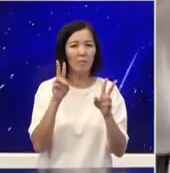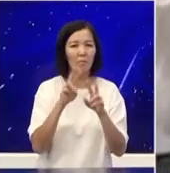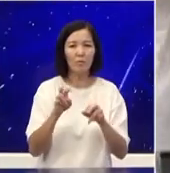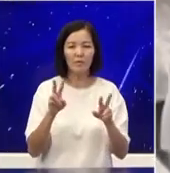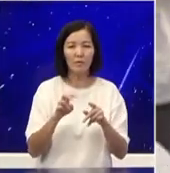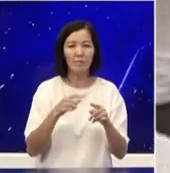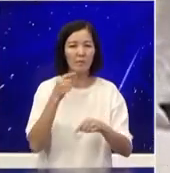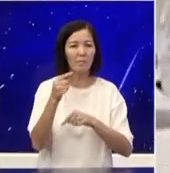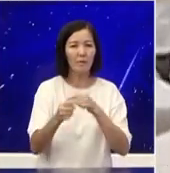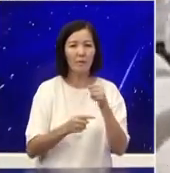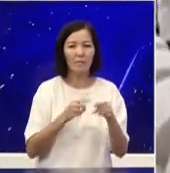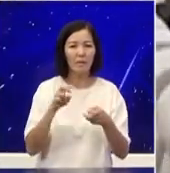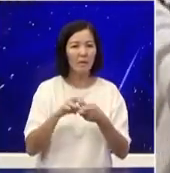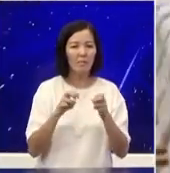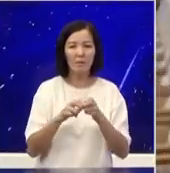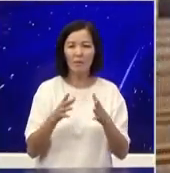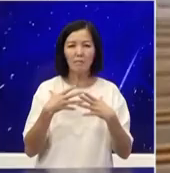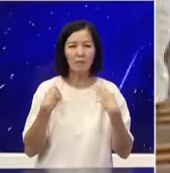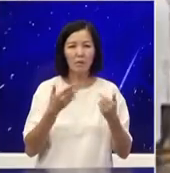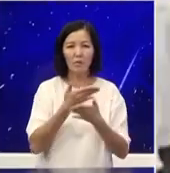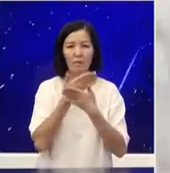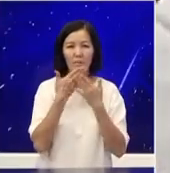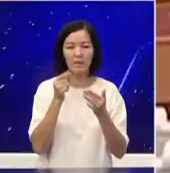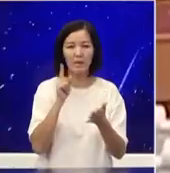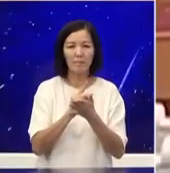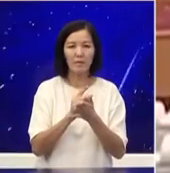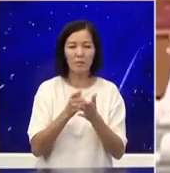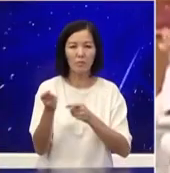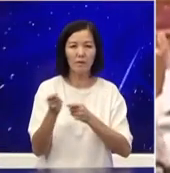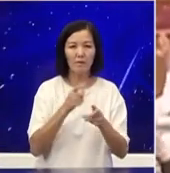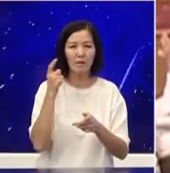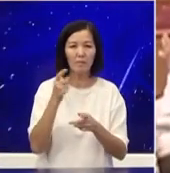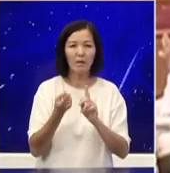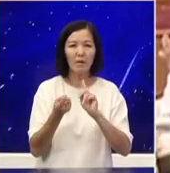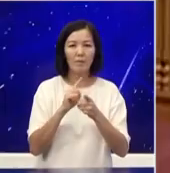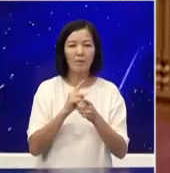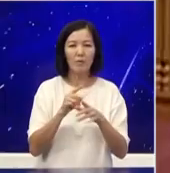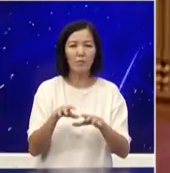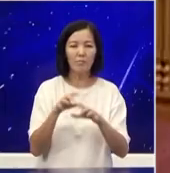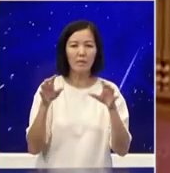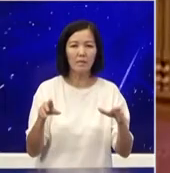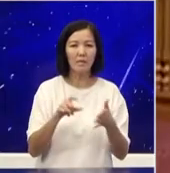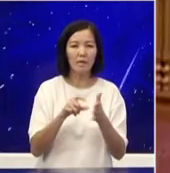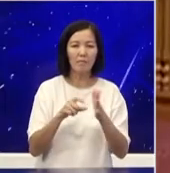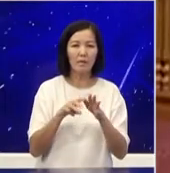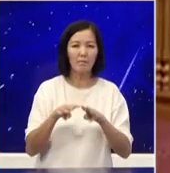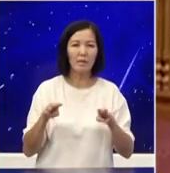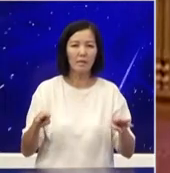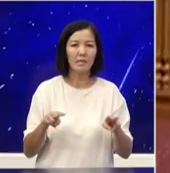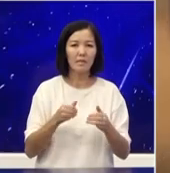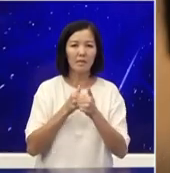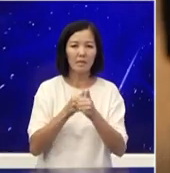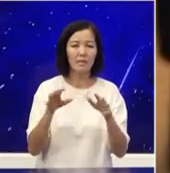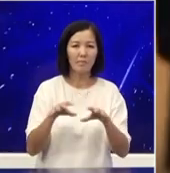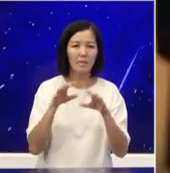преемника, и у него нет проблем со здоровьем. Обязанности управления экономикой страны переходят к председателю Кабинета министров и заместителю